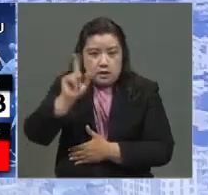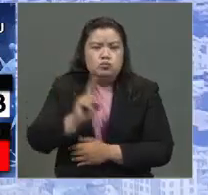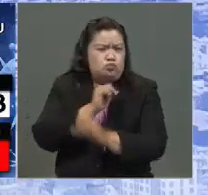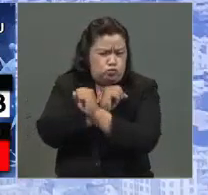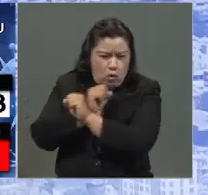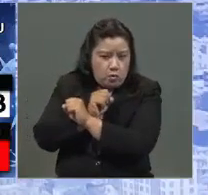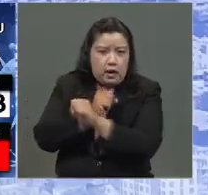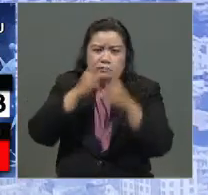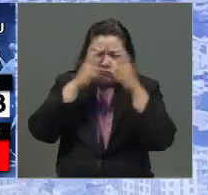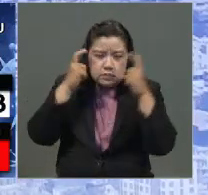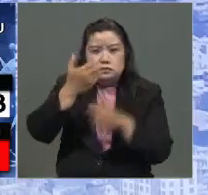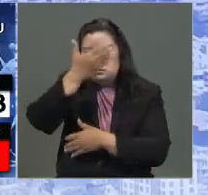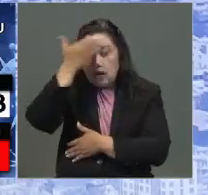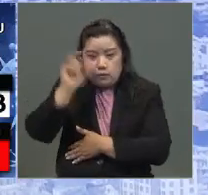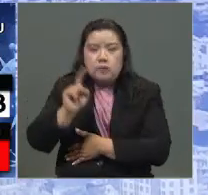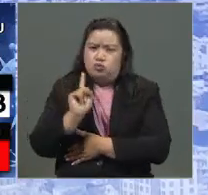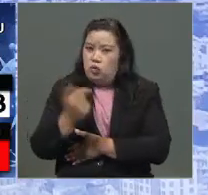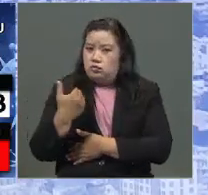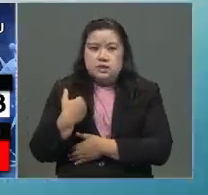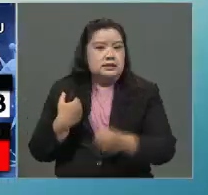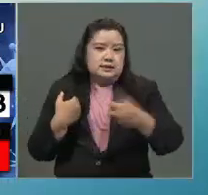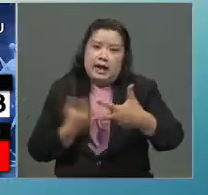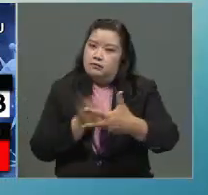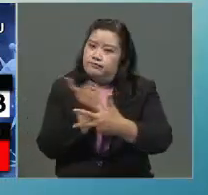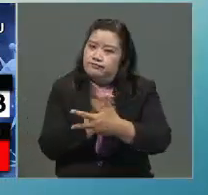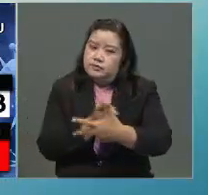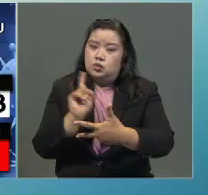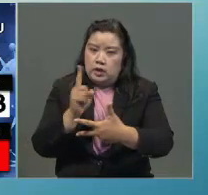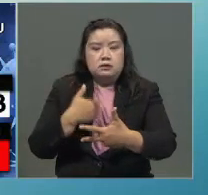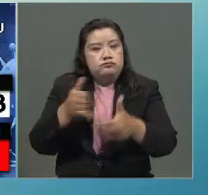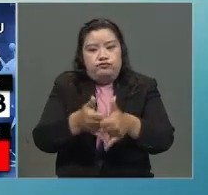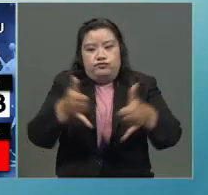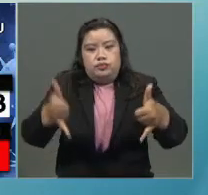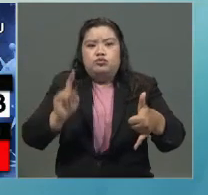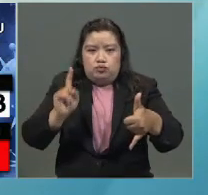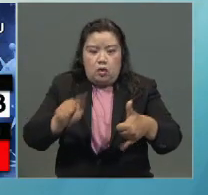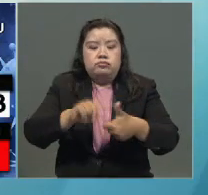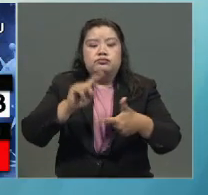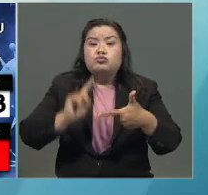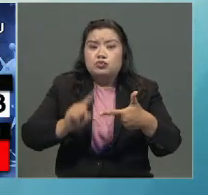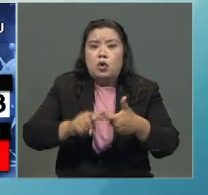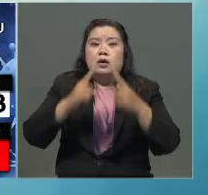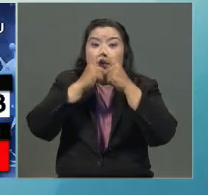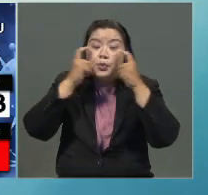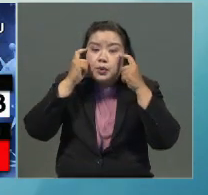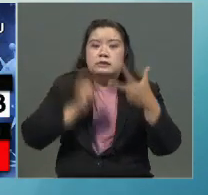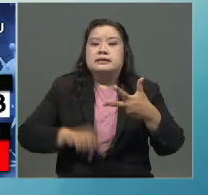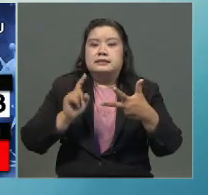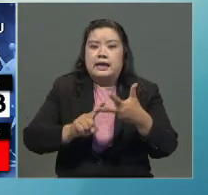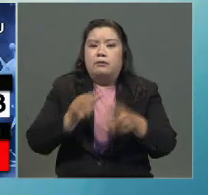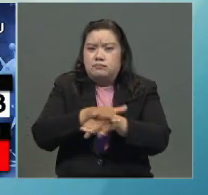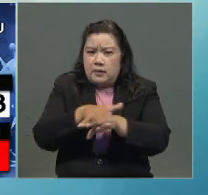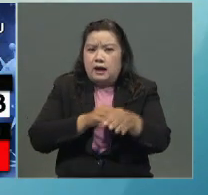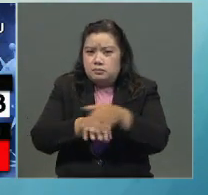อาจไม่ตกต้องทำอะไรบ้างครับก็3อย่างนี้นะครับอยู่ห่างไว้ใส่แมสกันหมั่นล้างมือ